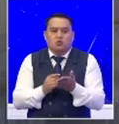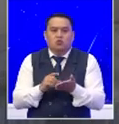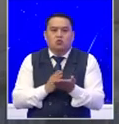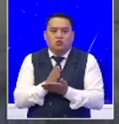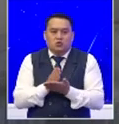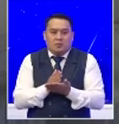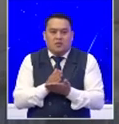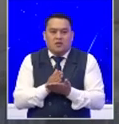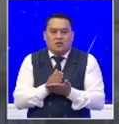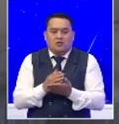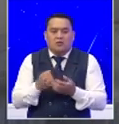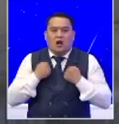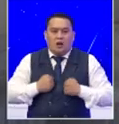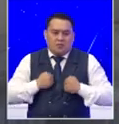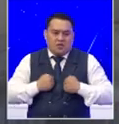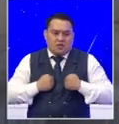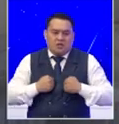И душевые кабинки